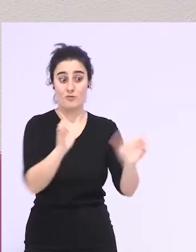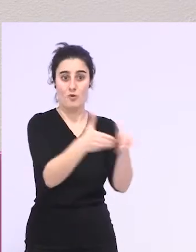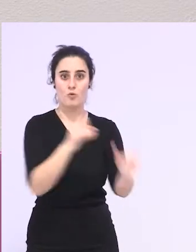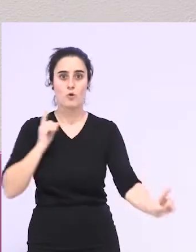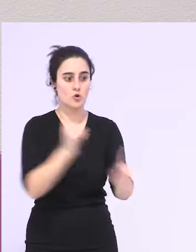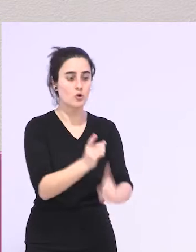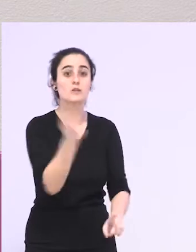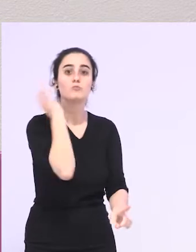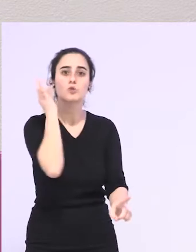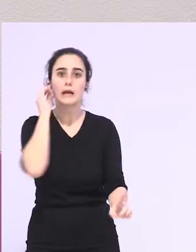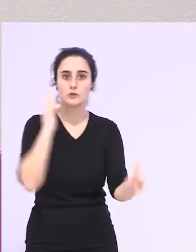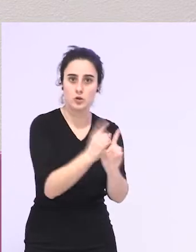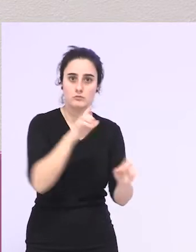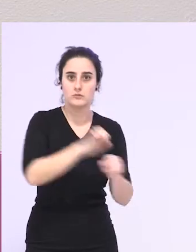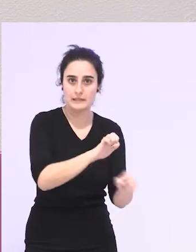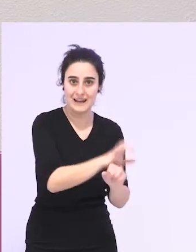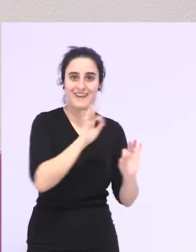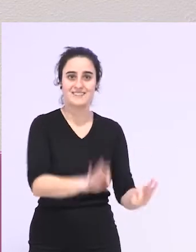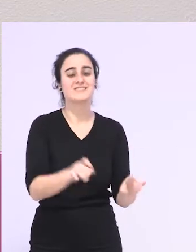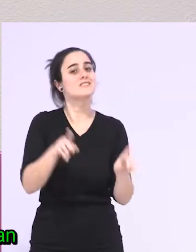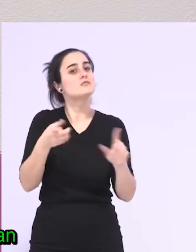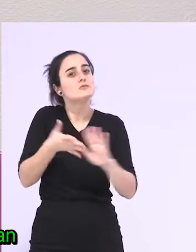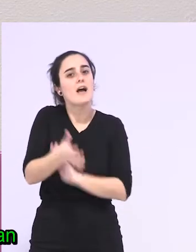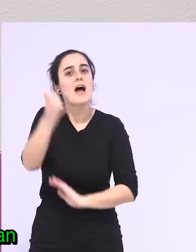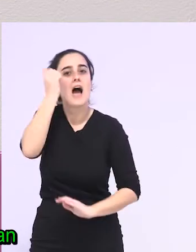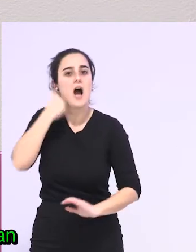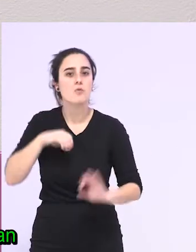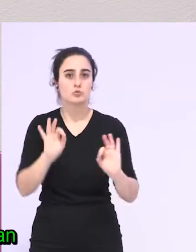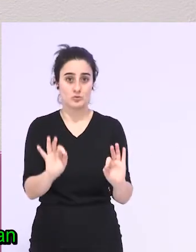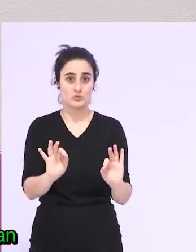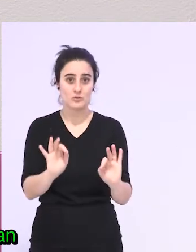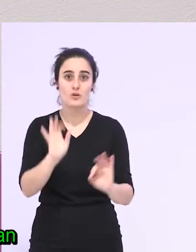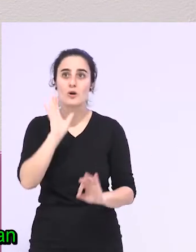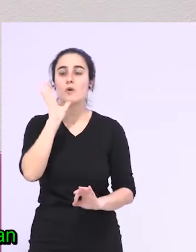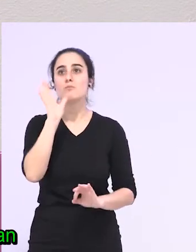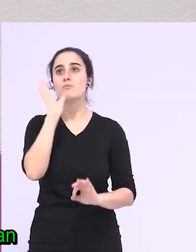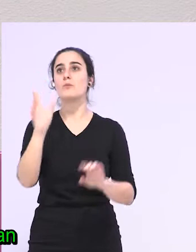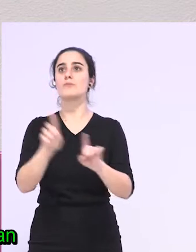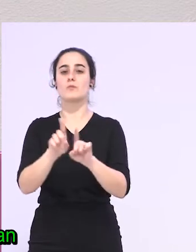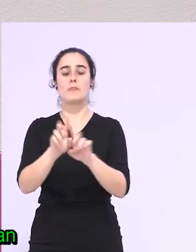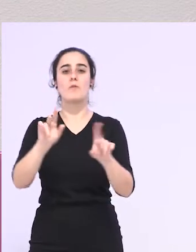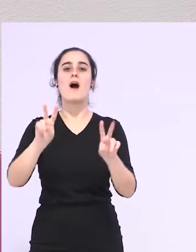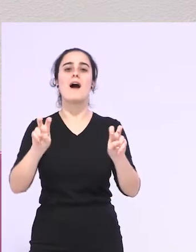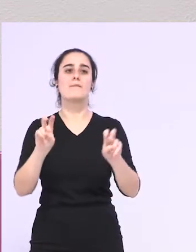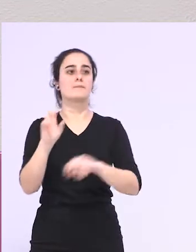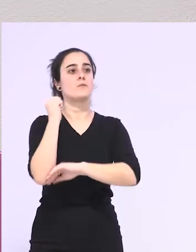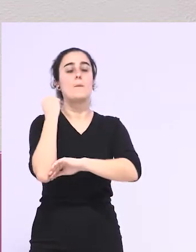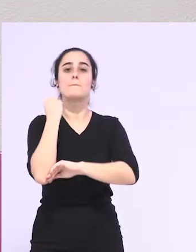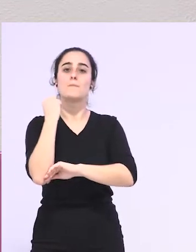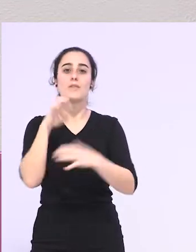emakumei egiten zitzaizkienak, hori denak ziren abusuak. Nolabait, bestela ere, onartutako, botere harreman baten barruan